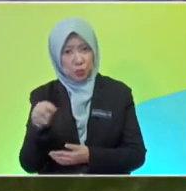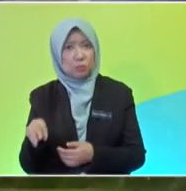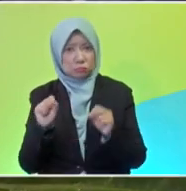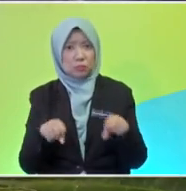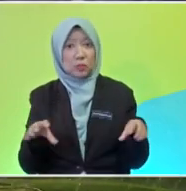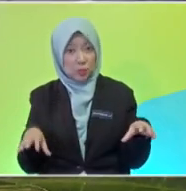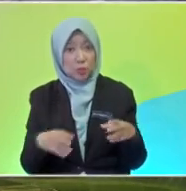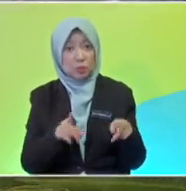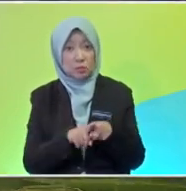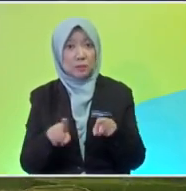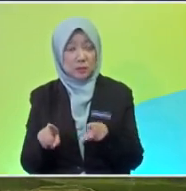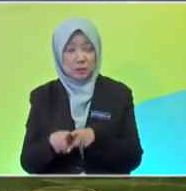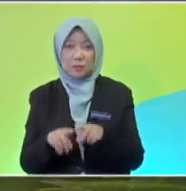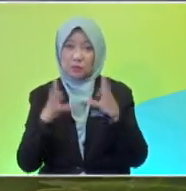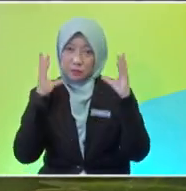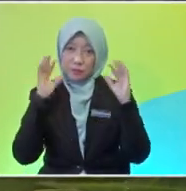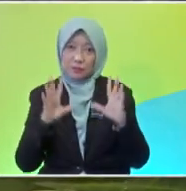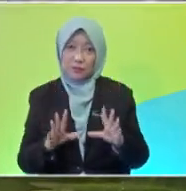bahan-bahan sama